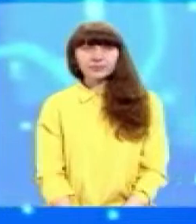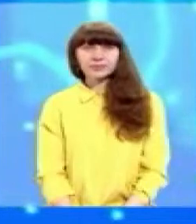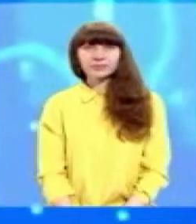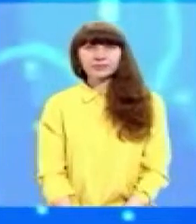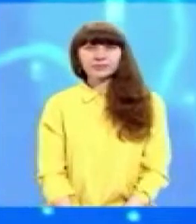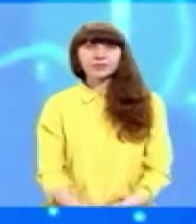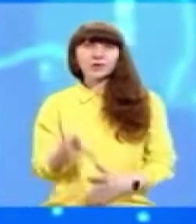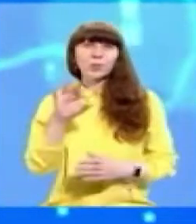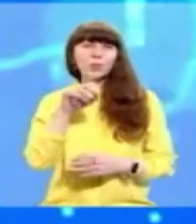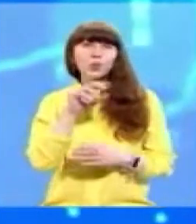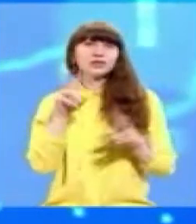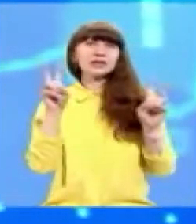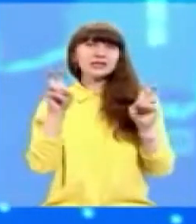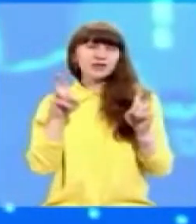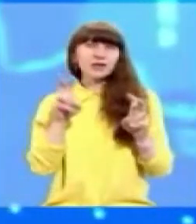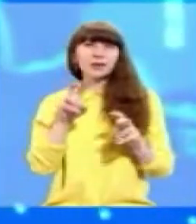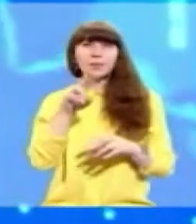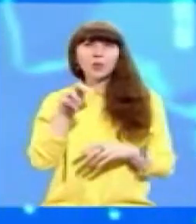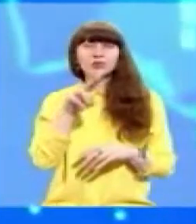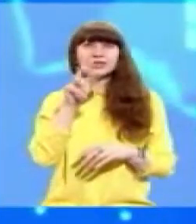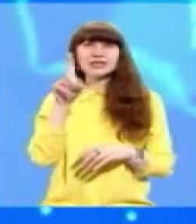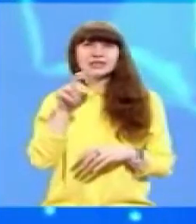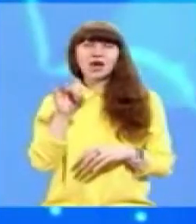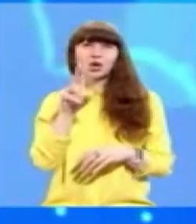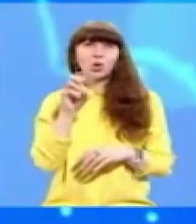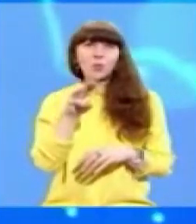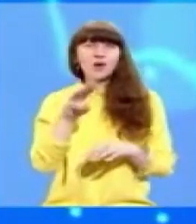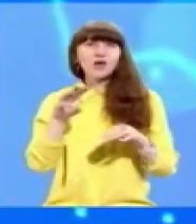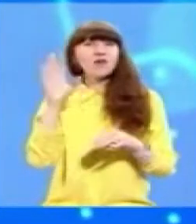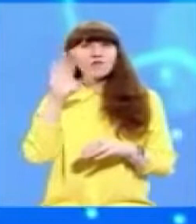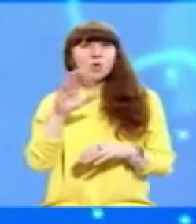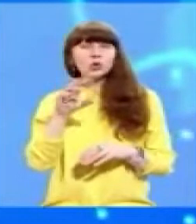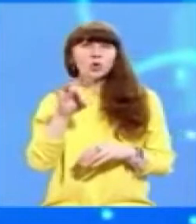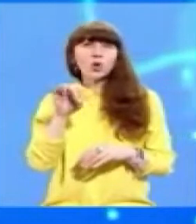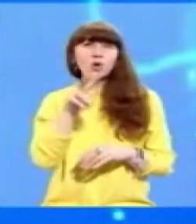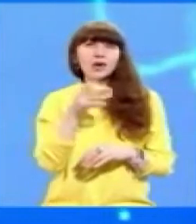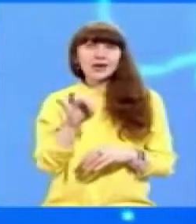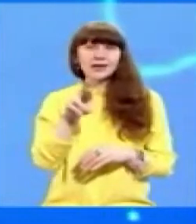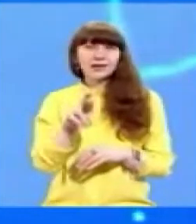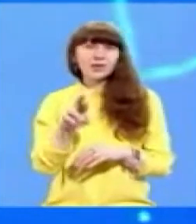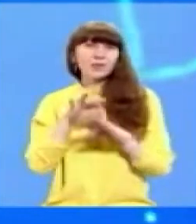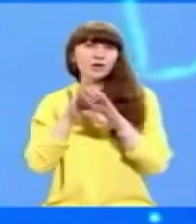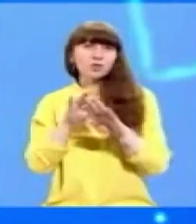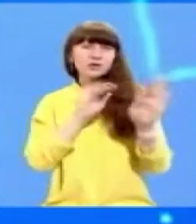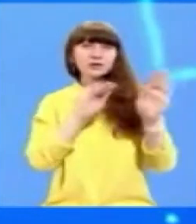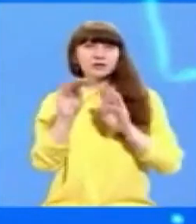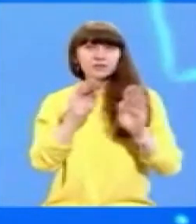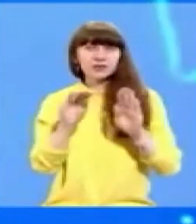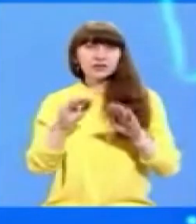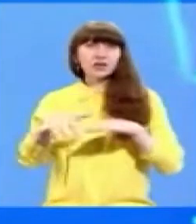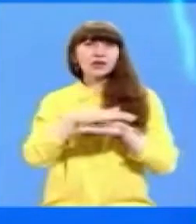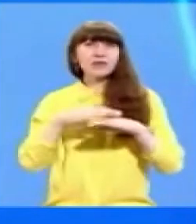под знаком водолея именно так называется выставка которая проходит в стенах картинной галерее при областном историко-краеведческом музее